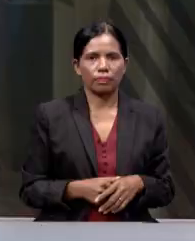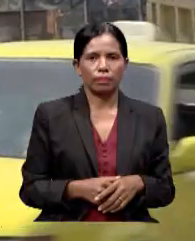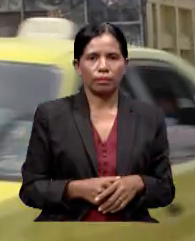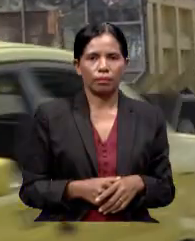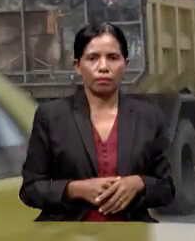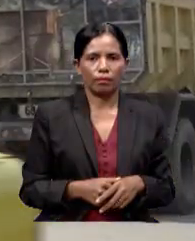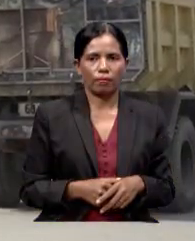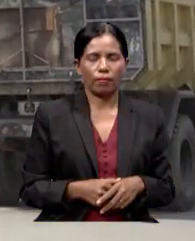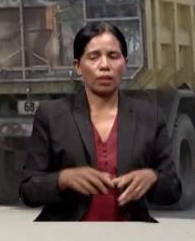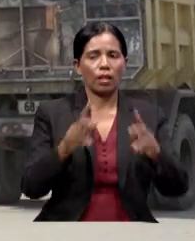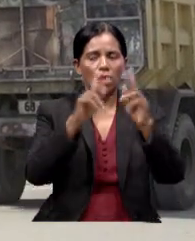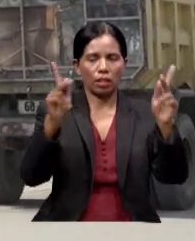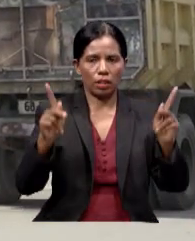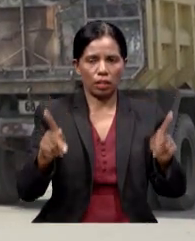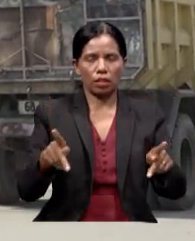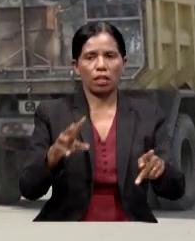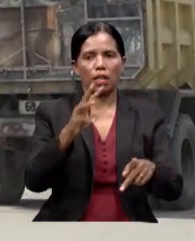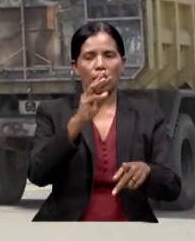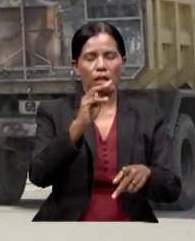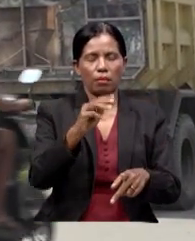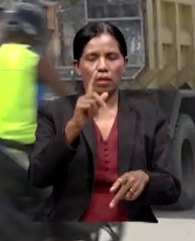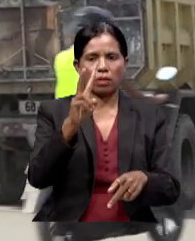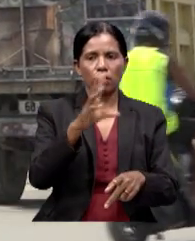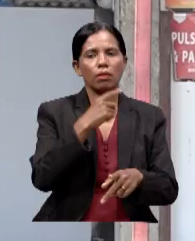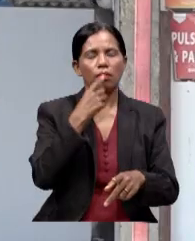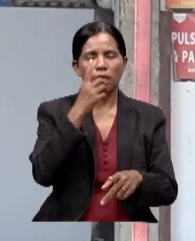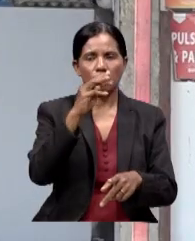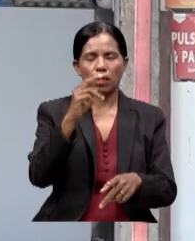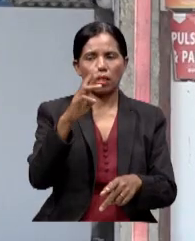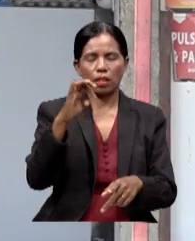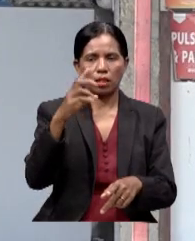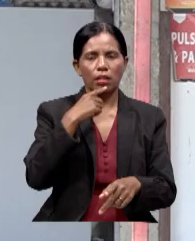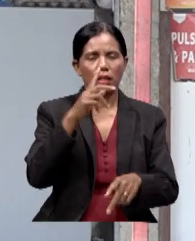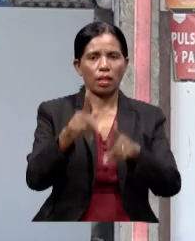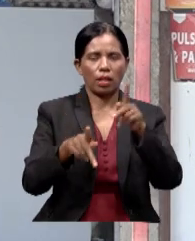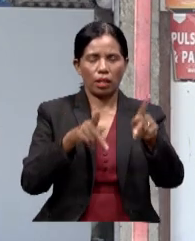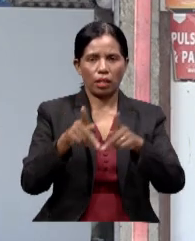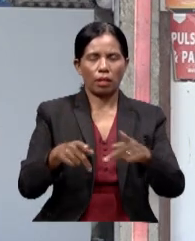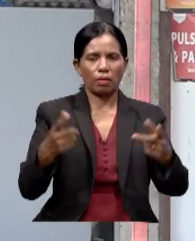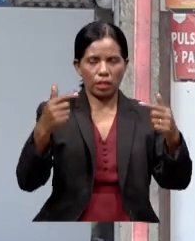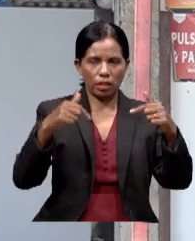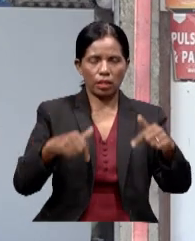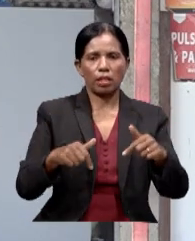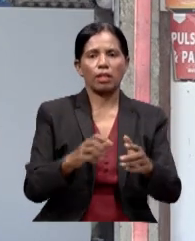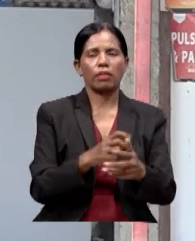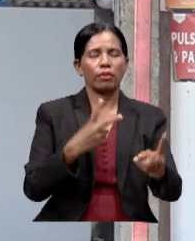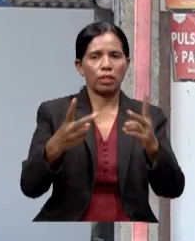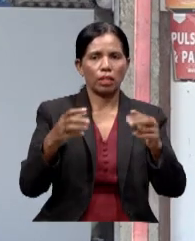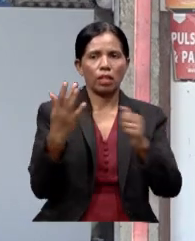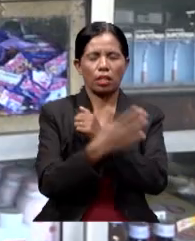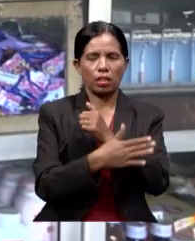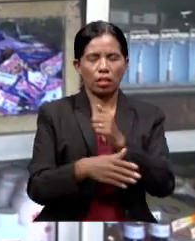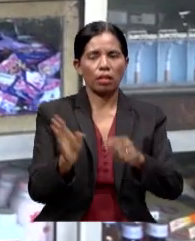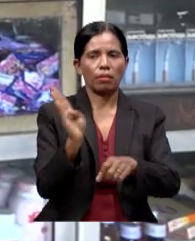Na imba kioske asal emi dua Marina Ilileki deklara si dadaun Timor sebainaka iha nerain rasik liu-liu iha are